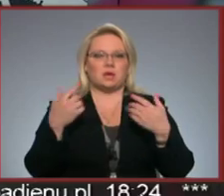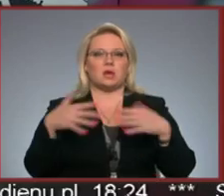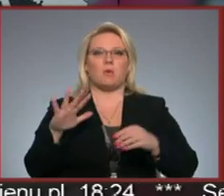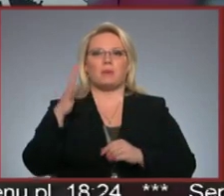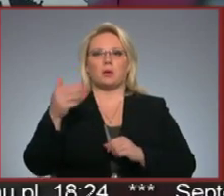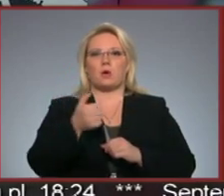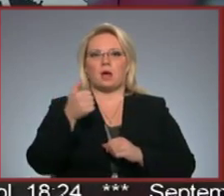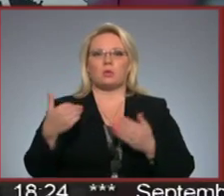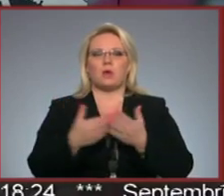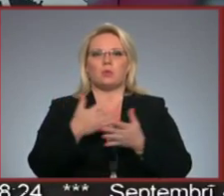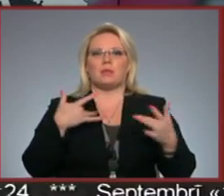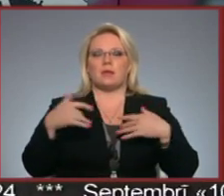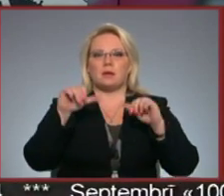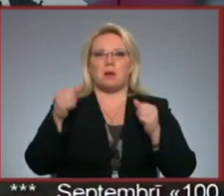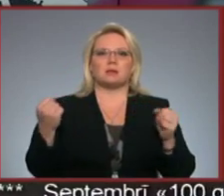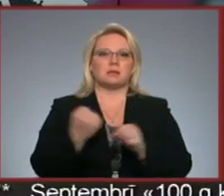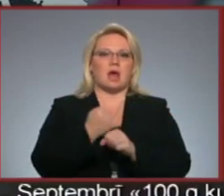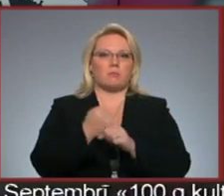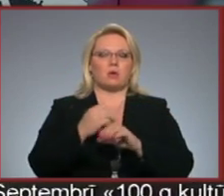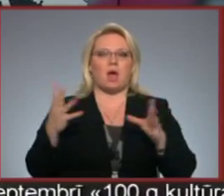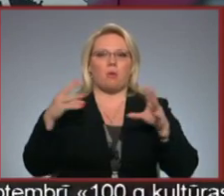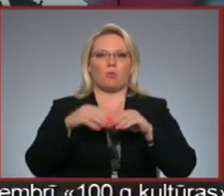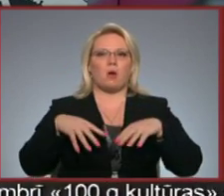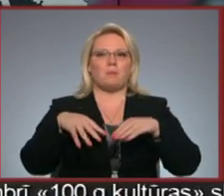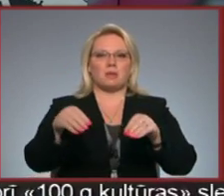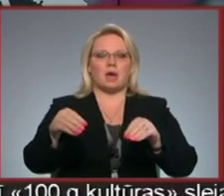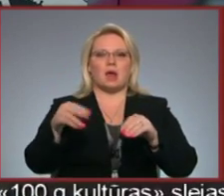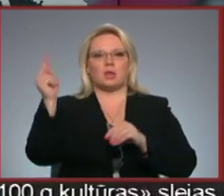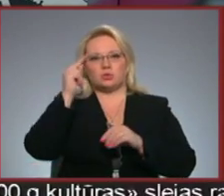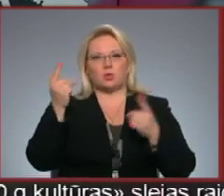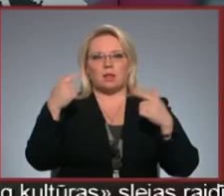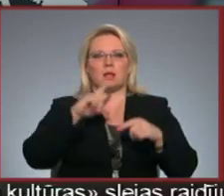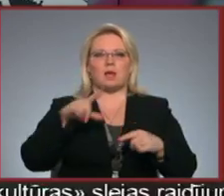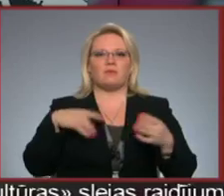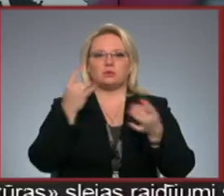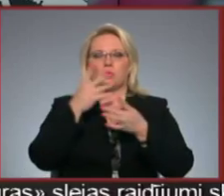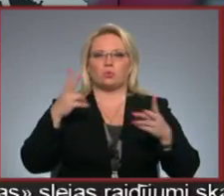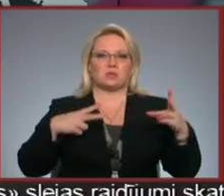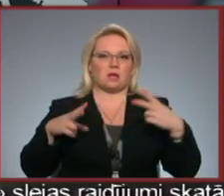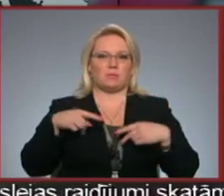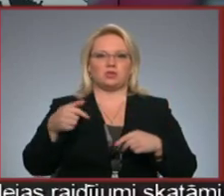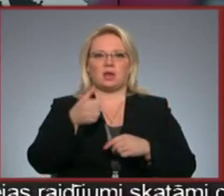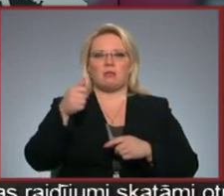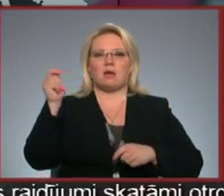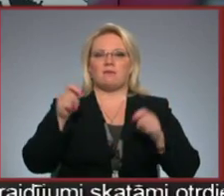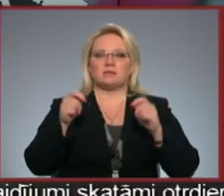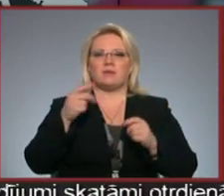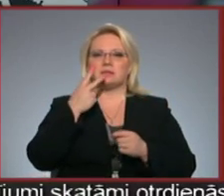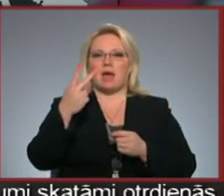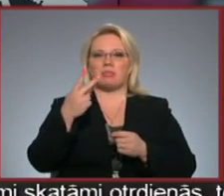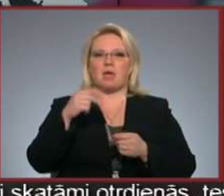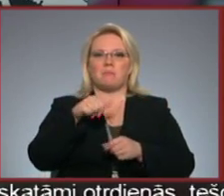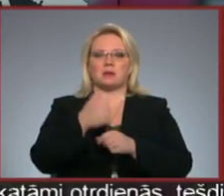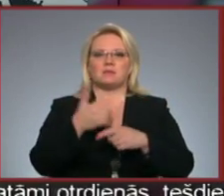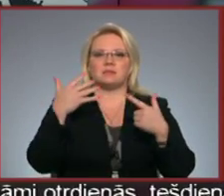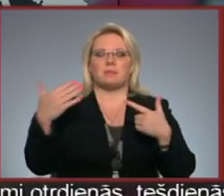Jau piekto gadu jaunie teātra mākslas darboņi apkopo padarīto studiju laikā Latvijas kultūras akadēmijā. Šī gada festivāla skatē pārstāvēti